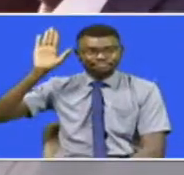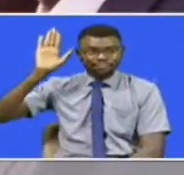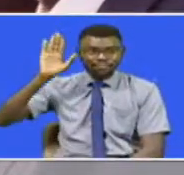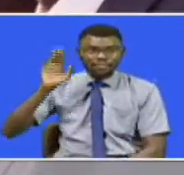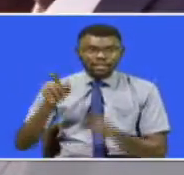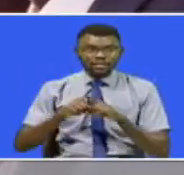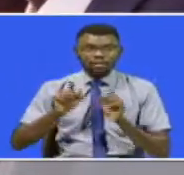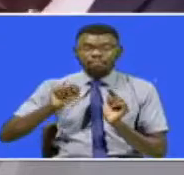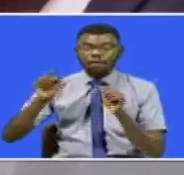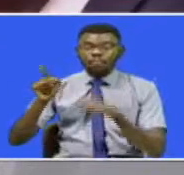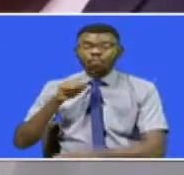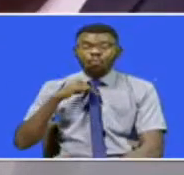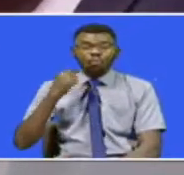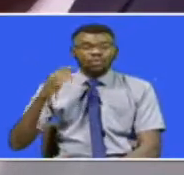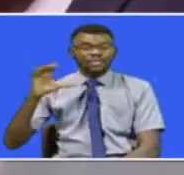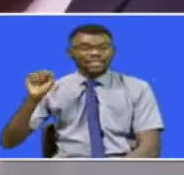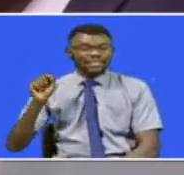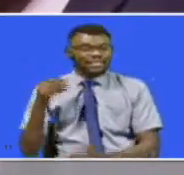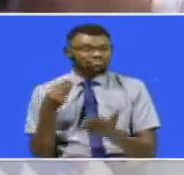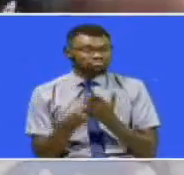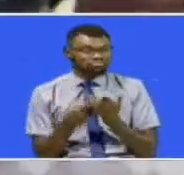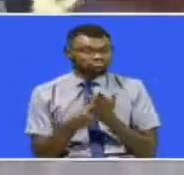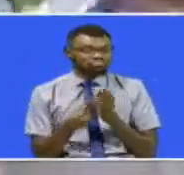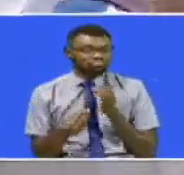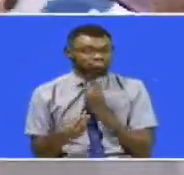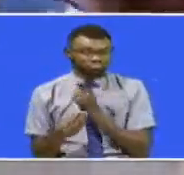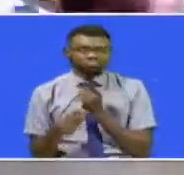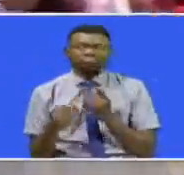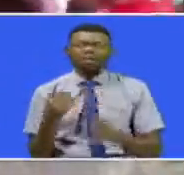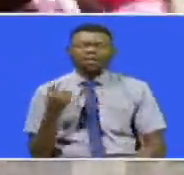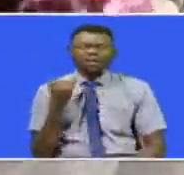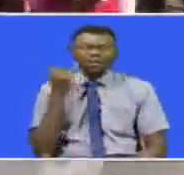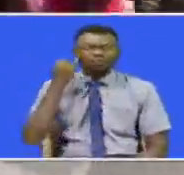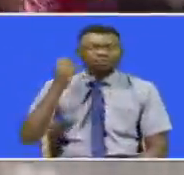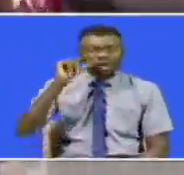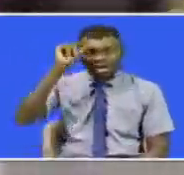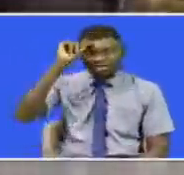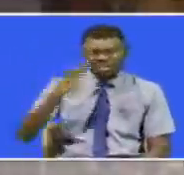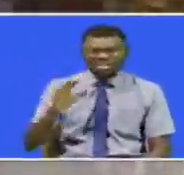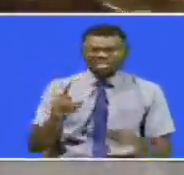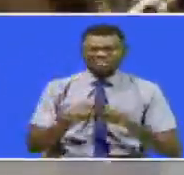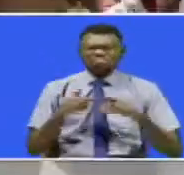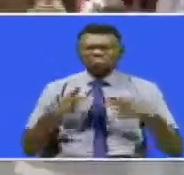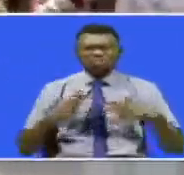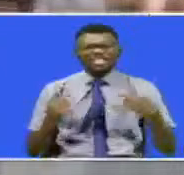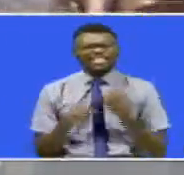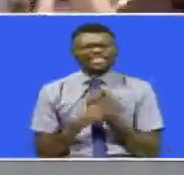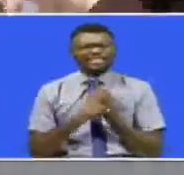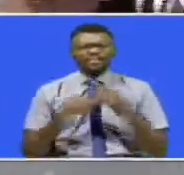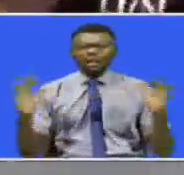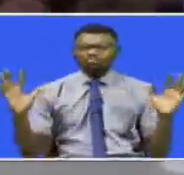attendance were National Treasury CS Ukuri Atani, Nakuru Governor Lee Kinyanjui, amongst others.